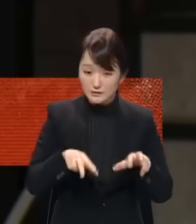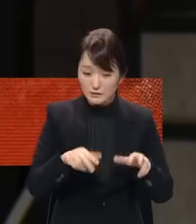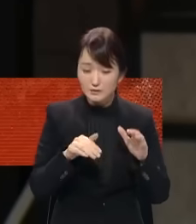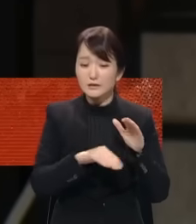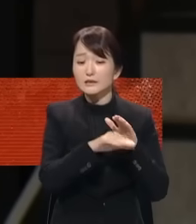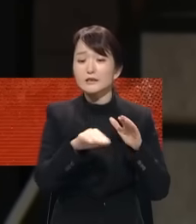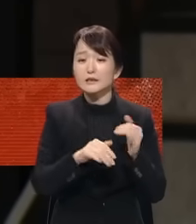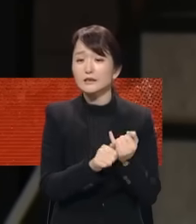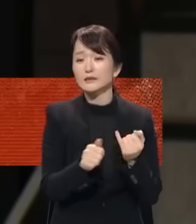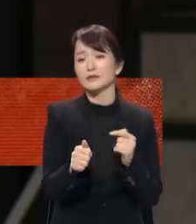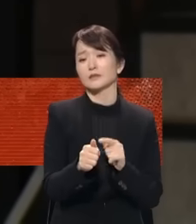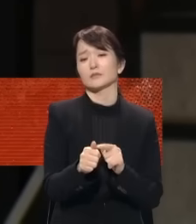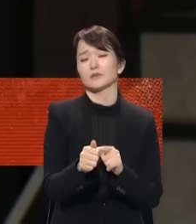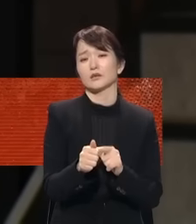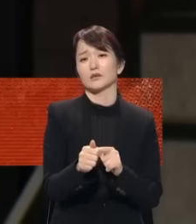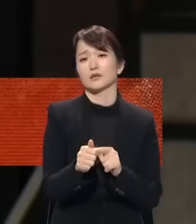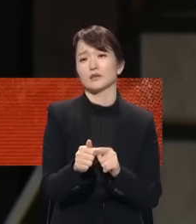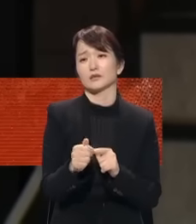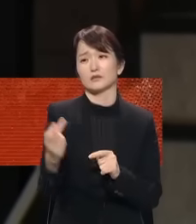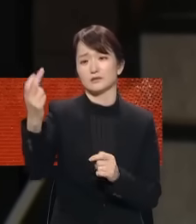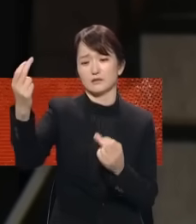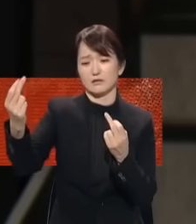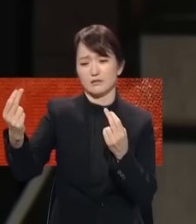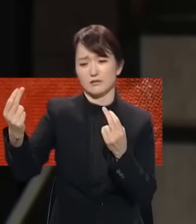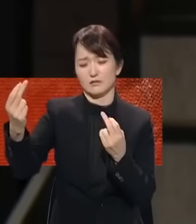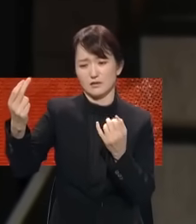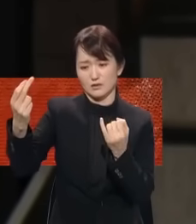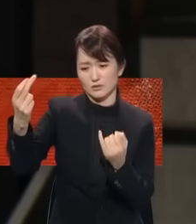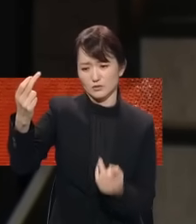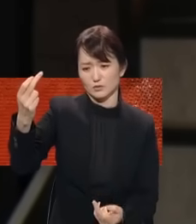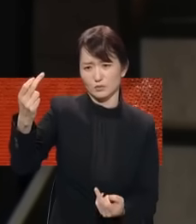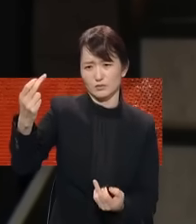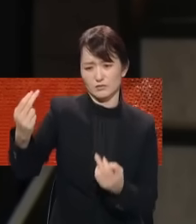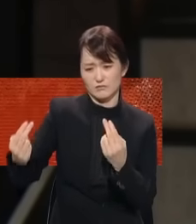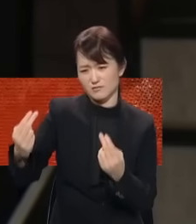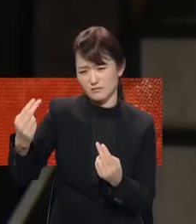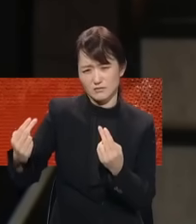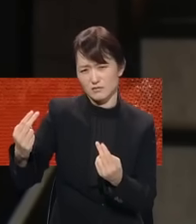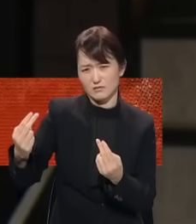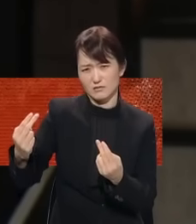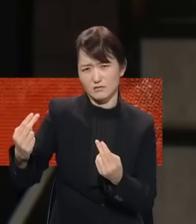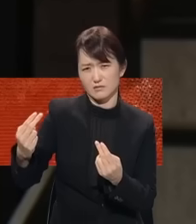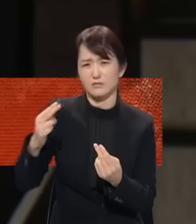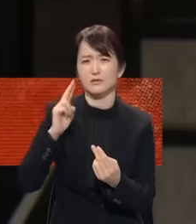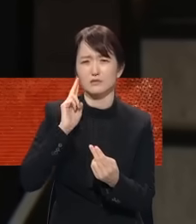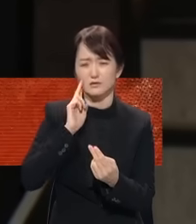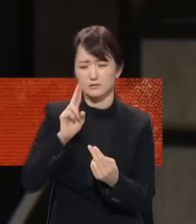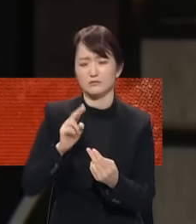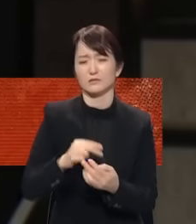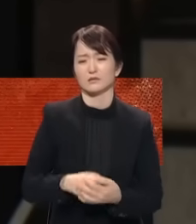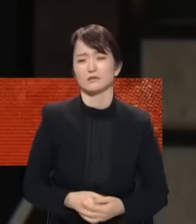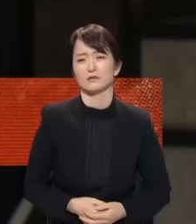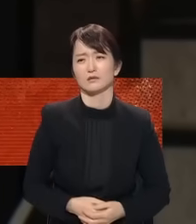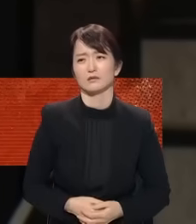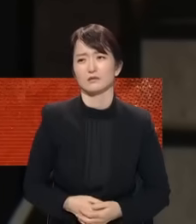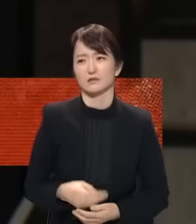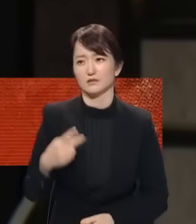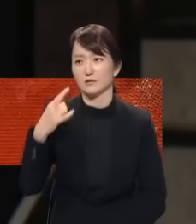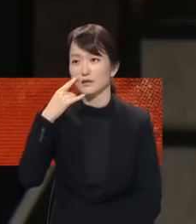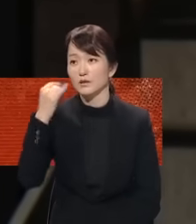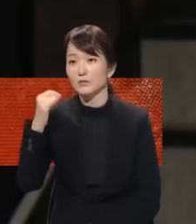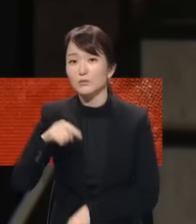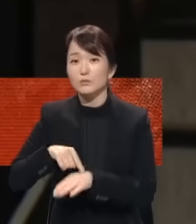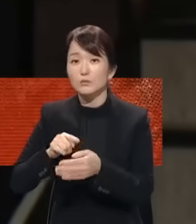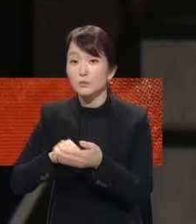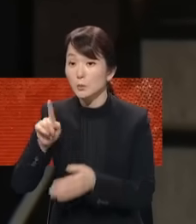비교로 인해서 더 깊게 상처를 받은 사람이라 아마 얘기를 하면 정말 크게 싸움이 날 수 있을 것 같아요. 그래서 결국에는 이 어머님의 마음이